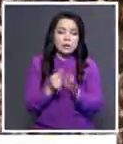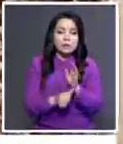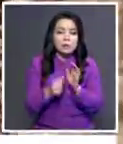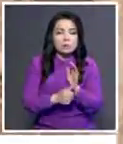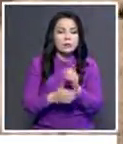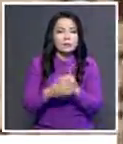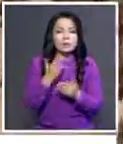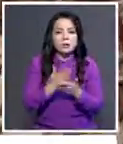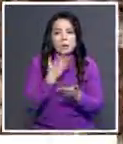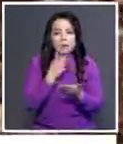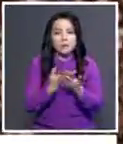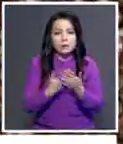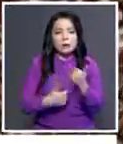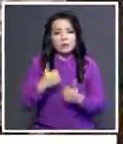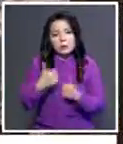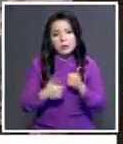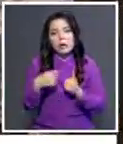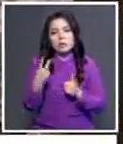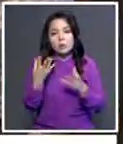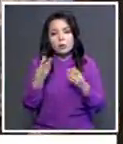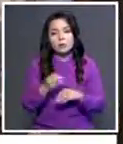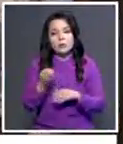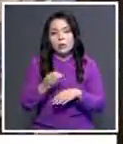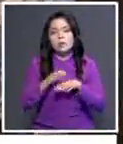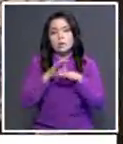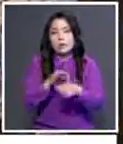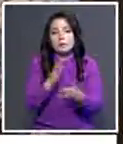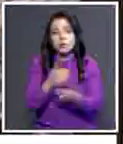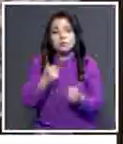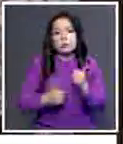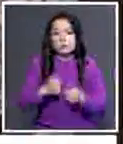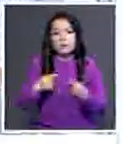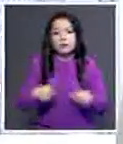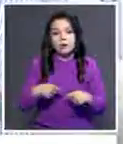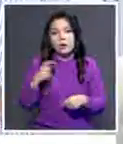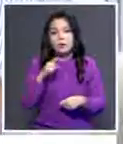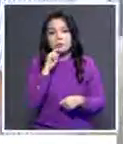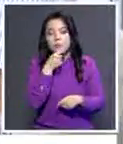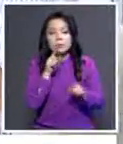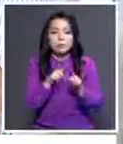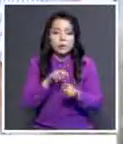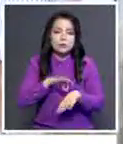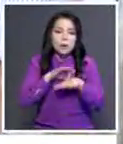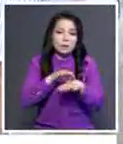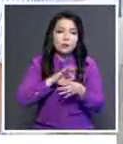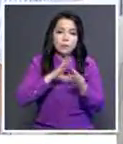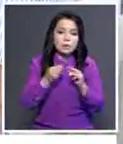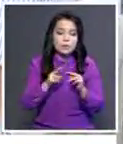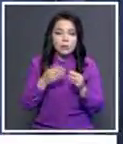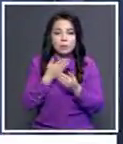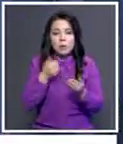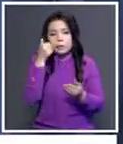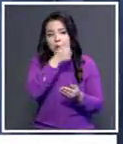өнімі шығарылған. Екі күнге созылатын шара екі өңірдің арасындағы сауда-экономикалық байланыстарды нығайтуға бағытталған. Жалпы соңғы